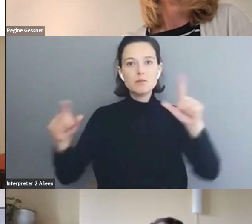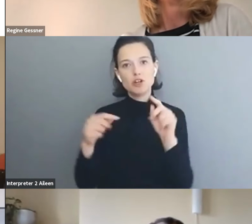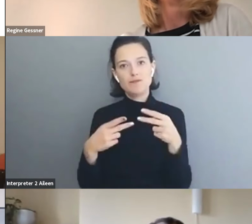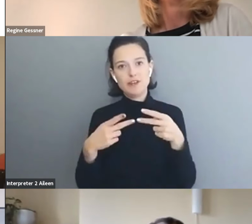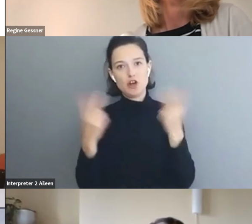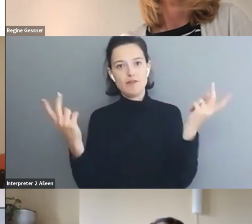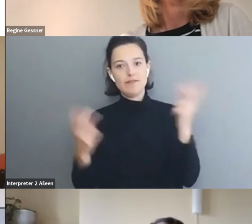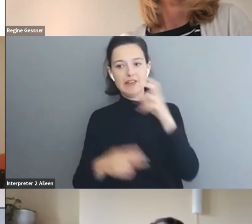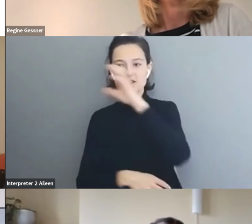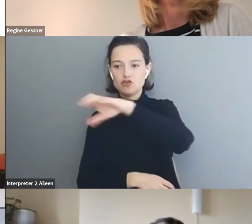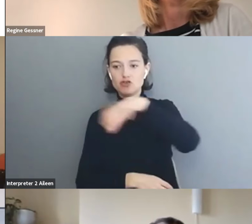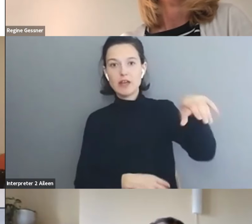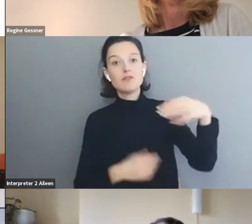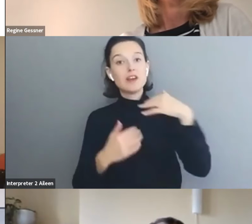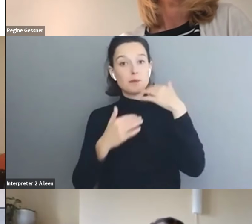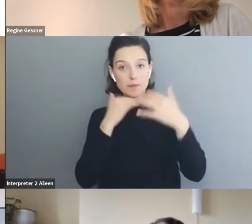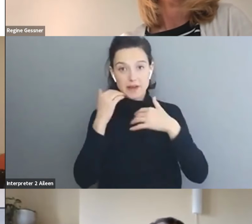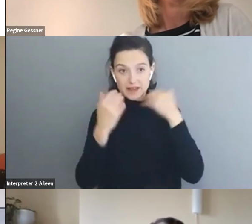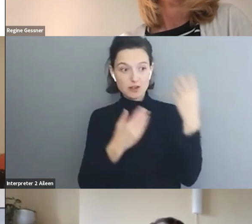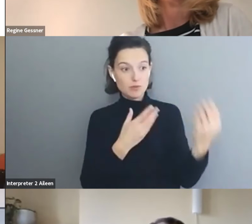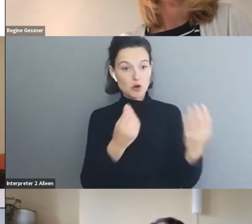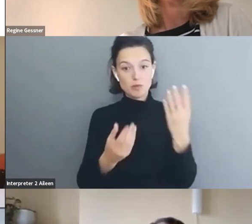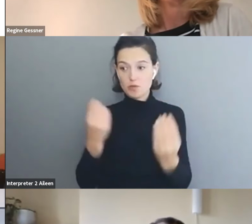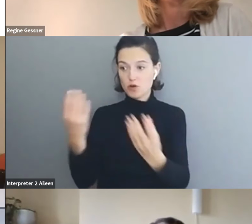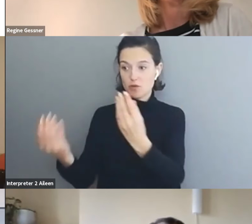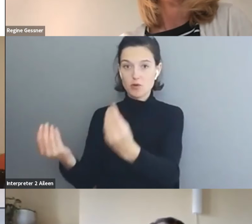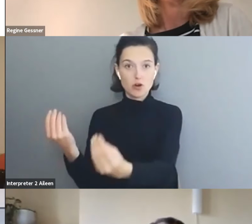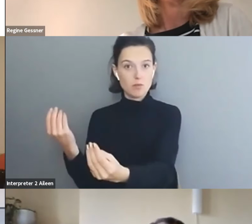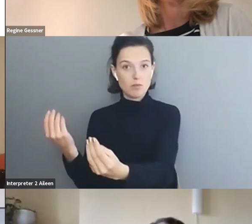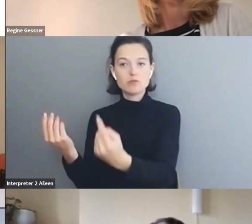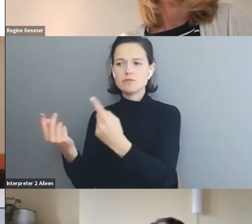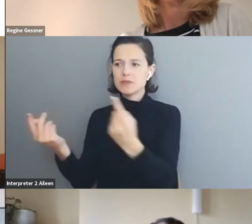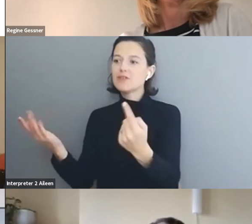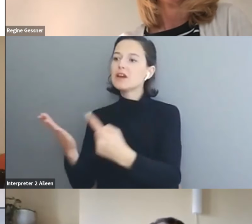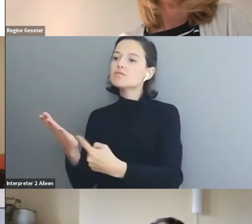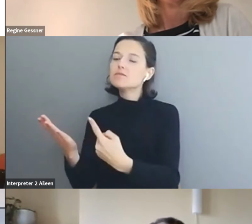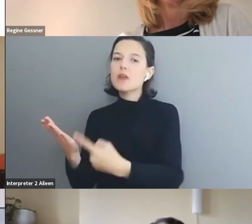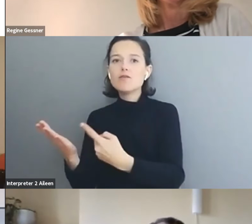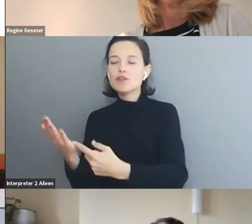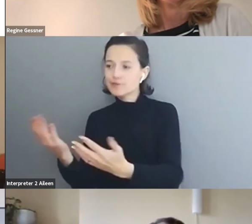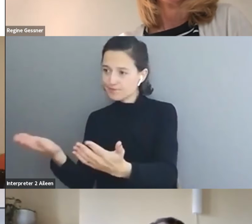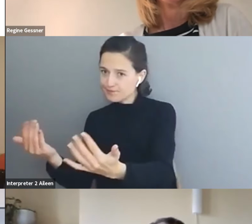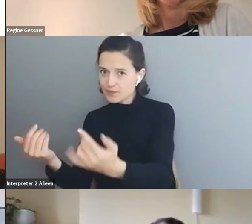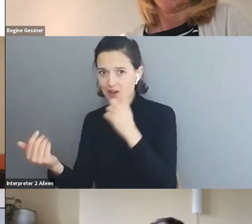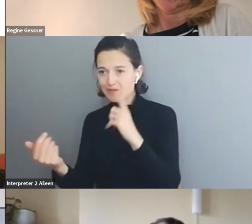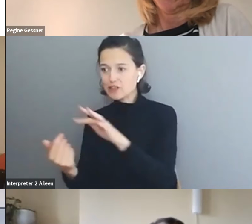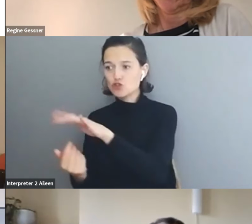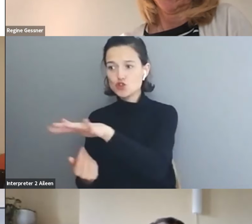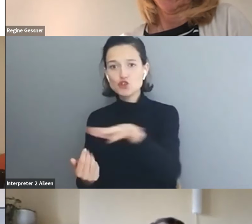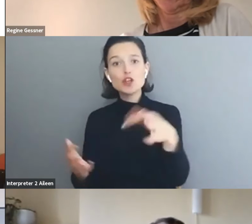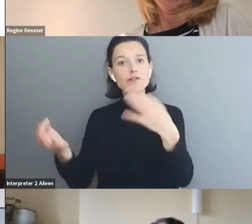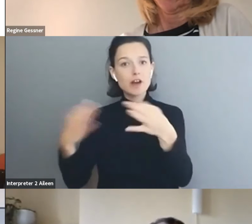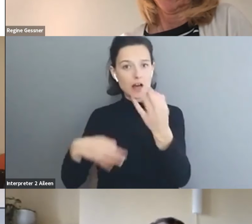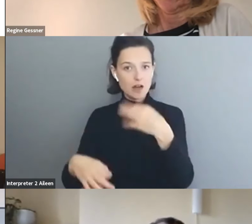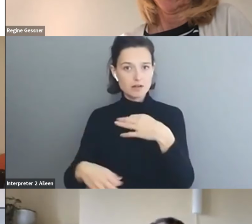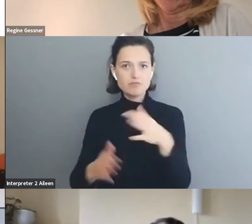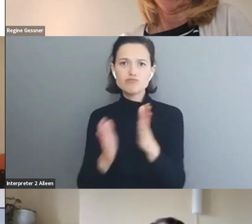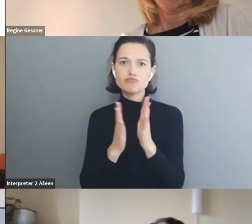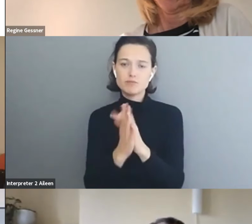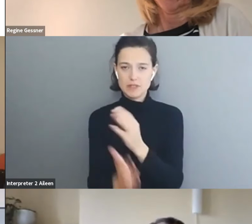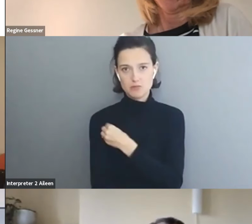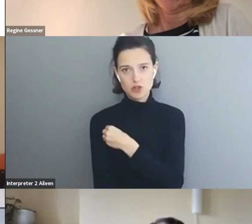und eben auch die Aufforderung, sich zu melden, wenn Fragen da sind. Und das sind genau diese Fragen, die so niedrigschwellig sind, also